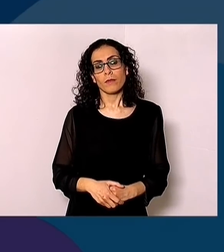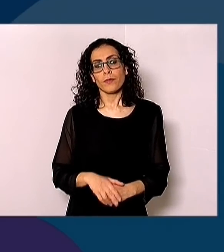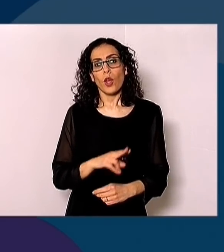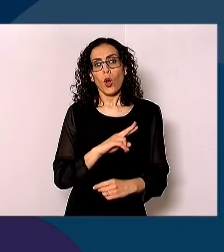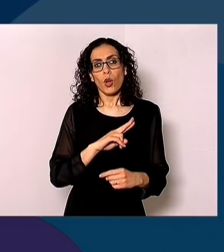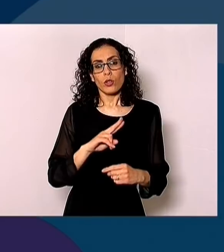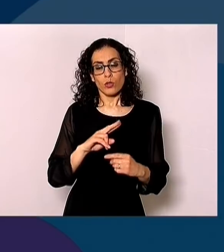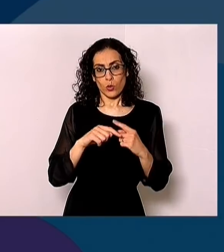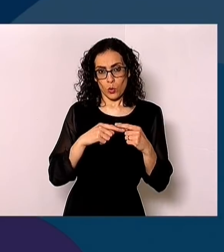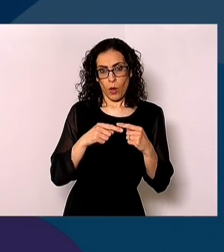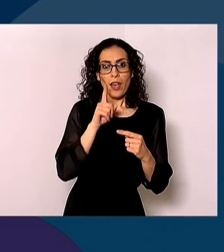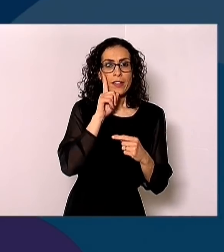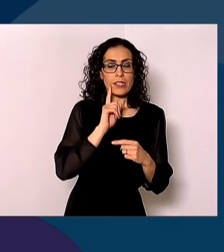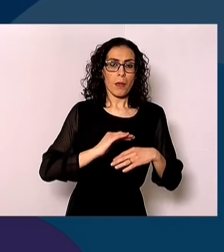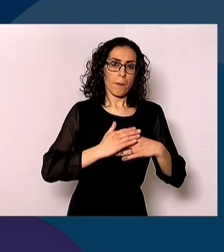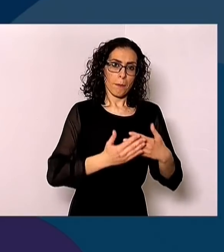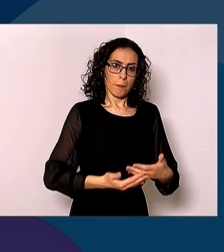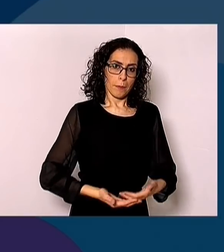in-nisa pregnant